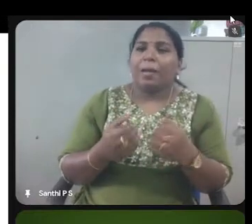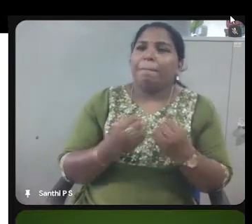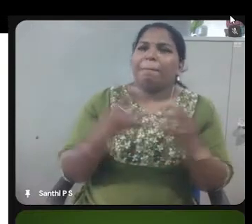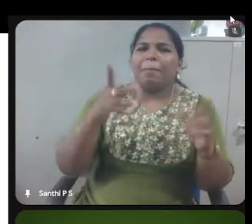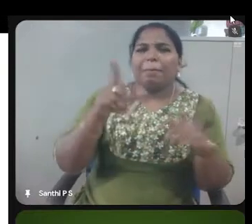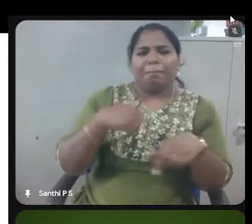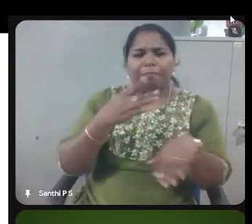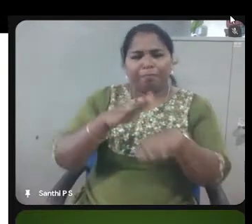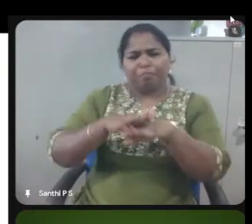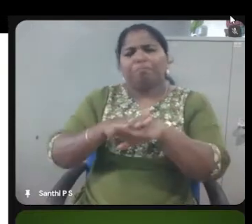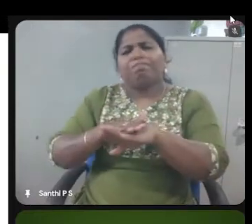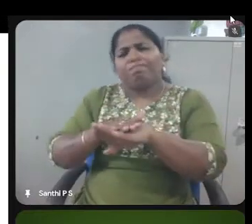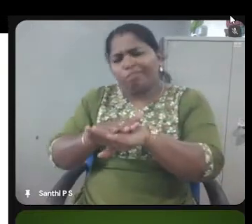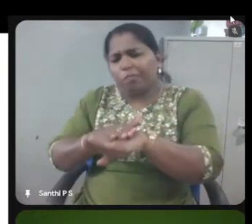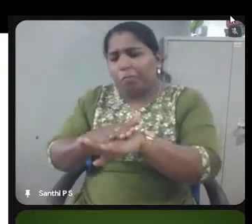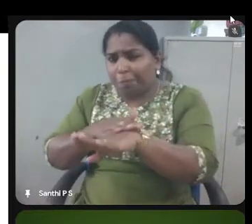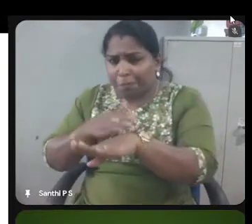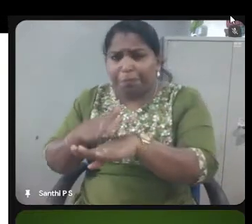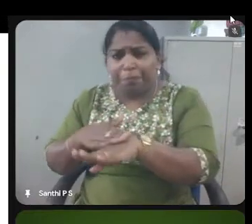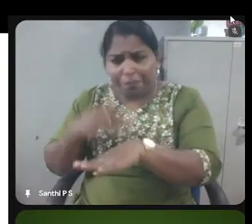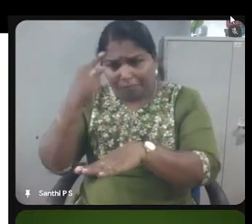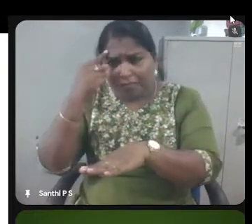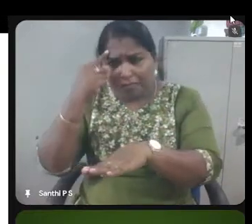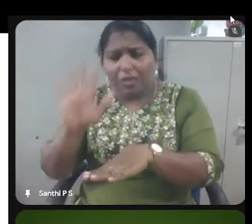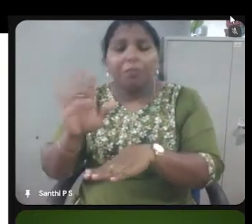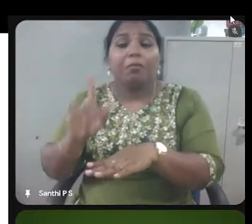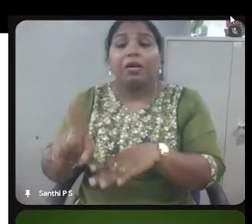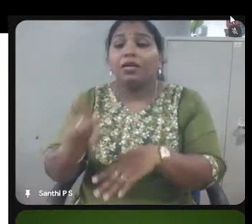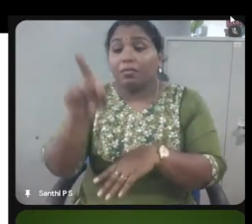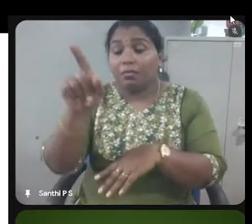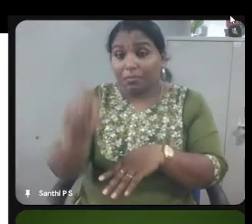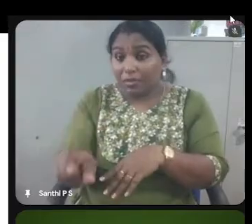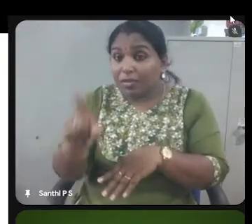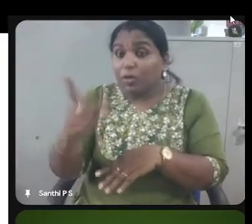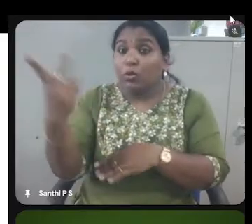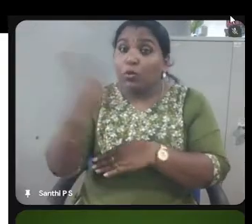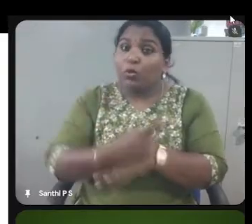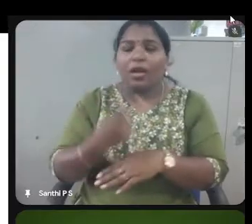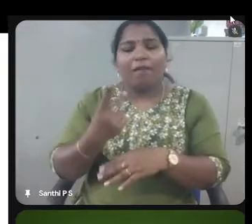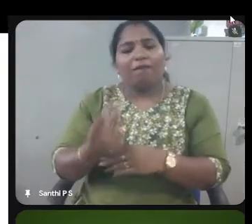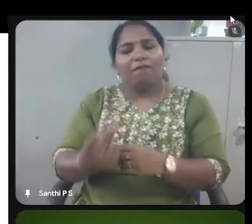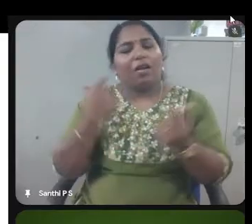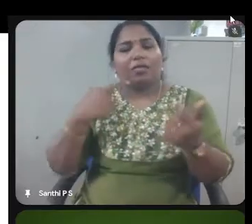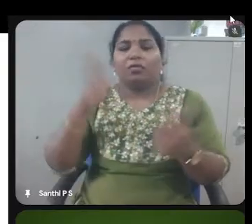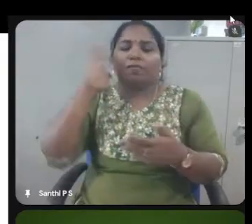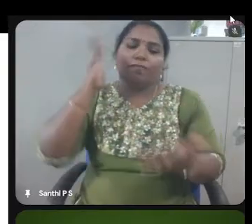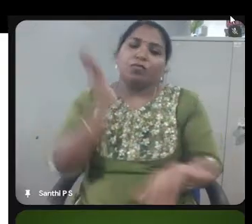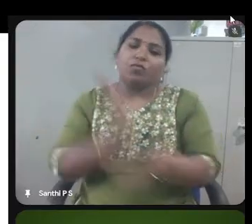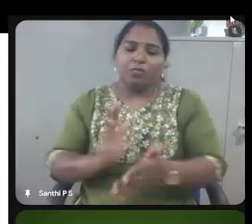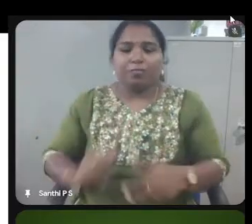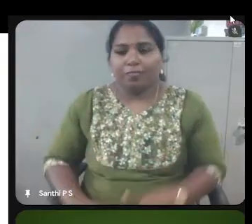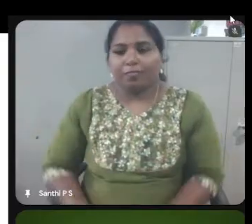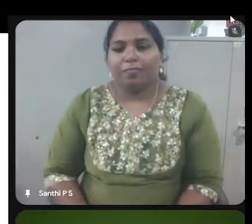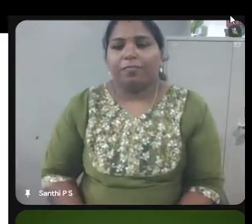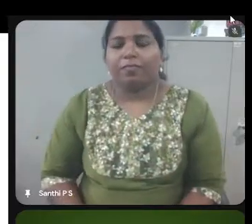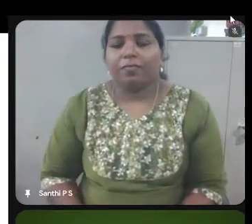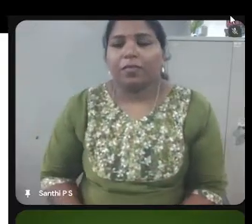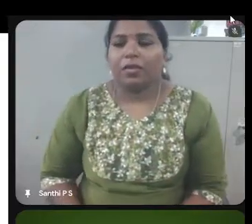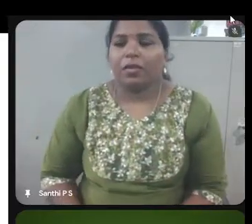ചെയ്യാൻ പറ്റിയിട്ടില്ല. അപ്പം ഞാൻ 2 ദിവസം കൊണ്ട് ഇറ്റ് വർക്ക്ഡ് എന്നുള്ളതാണ്. അപ്പം അങ്ങനെ തന്നെ മൂത്ത